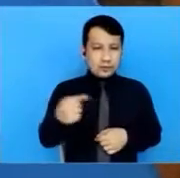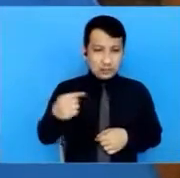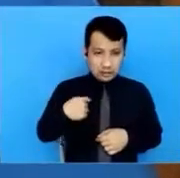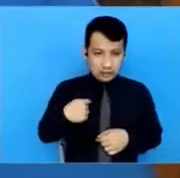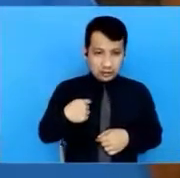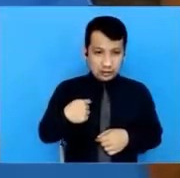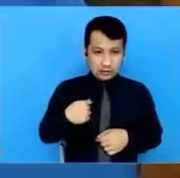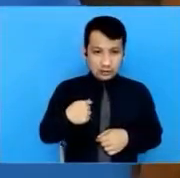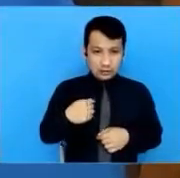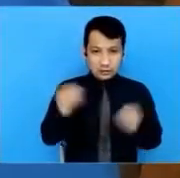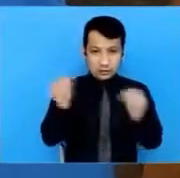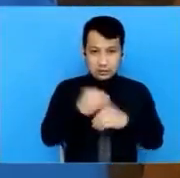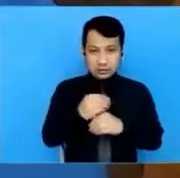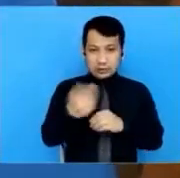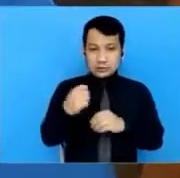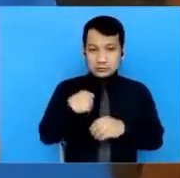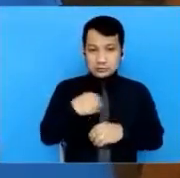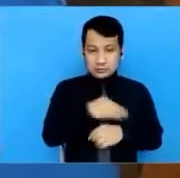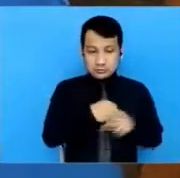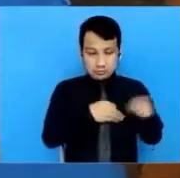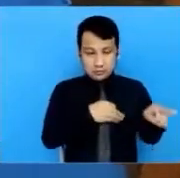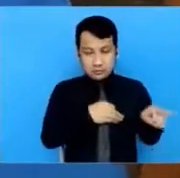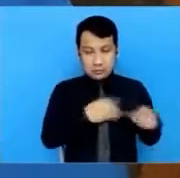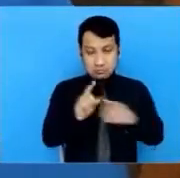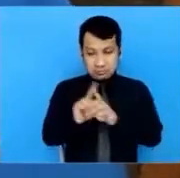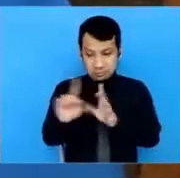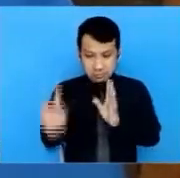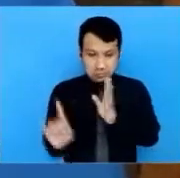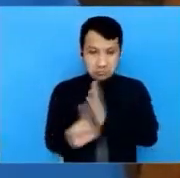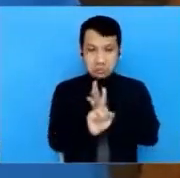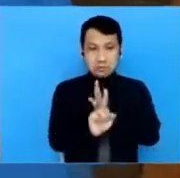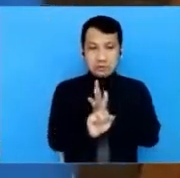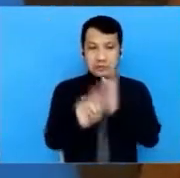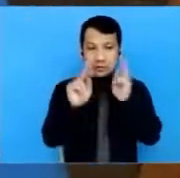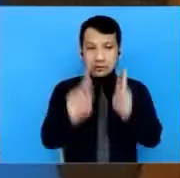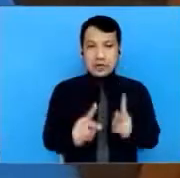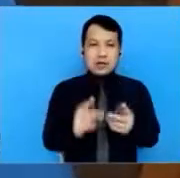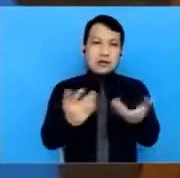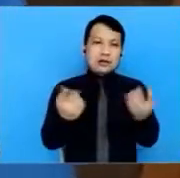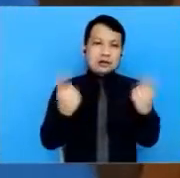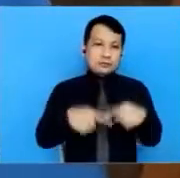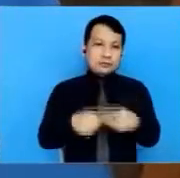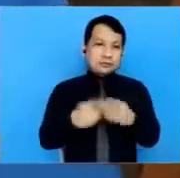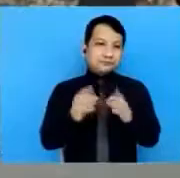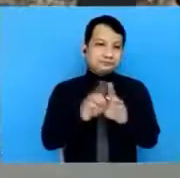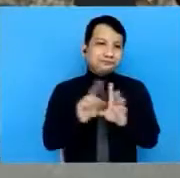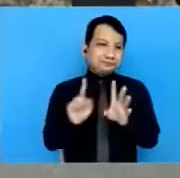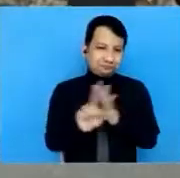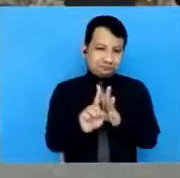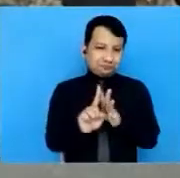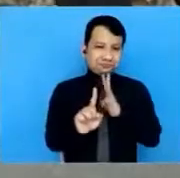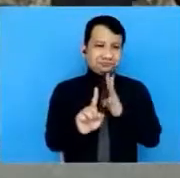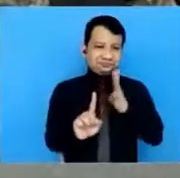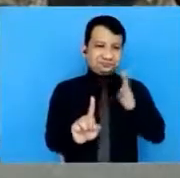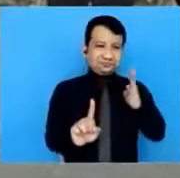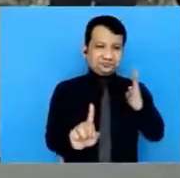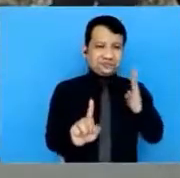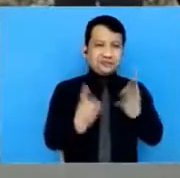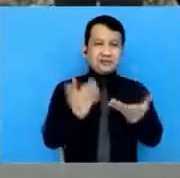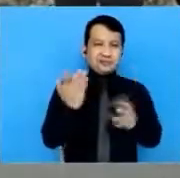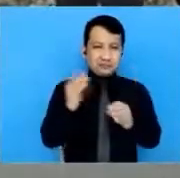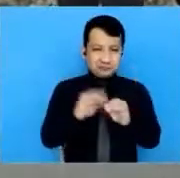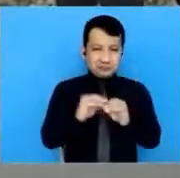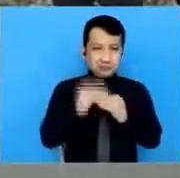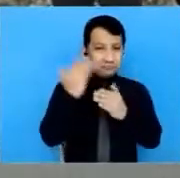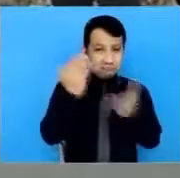official po, sasabihin, sisingit yung ilang number ng tao. Kaya ang nangyayari, nauusog po yung pila. Nagpasa na ng resolusyon